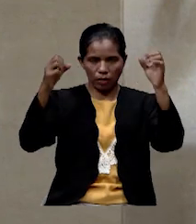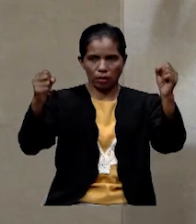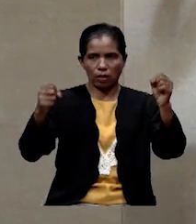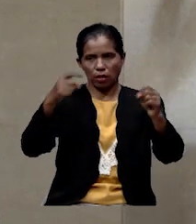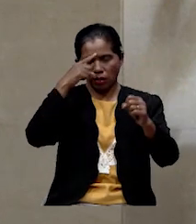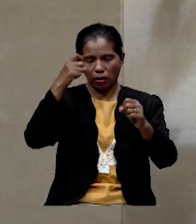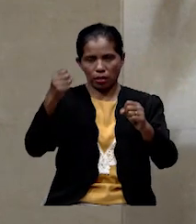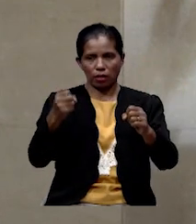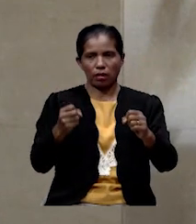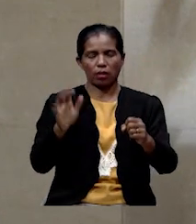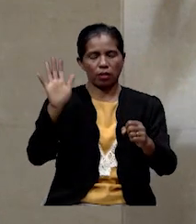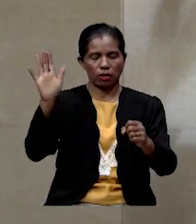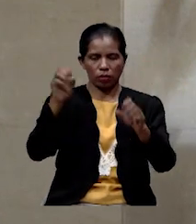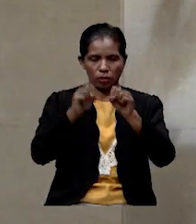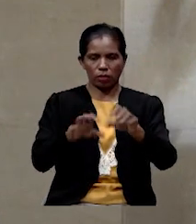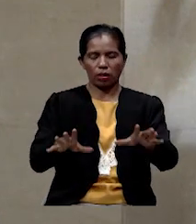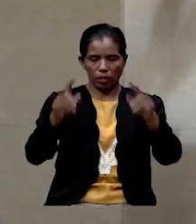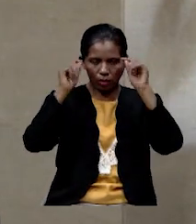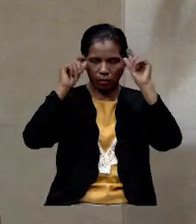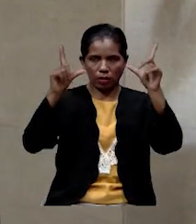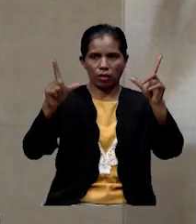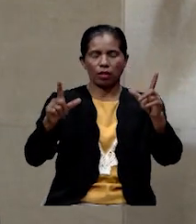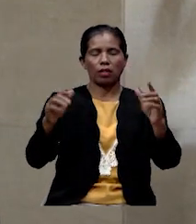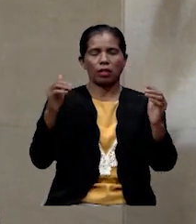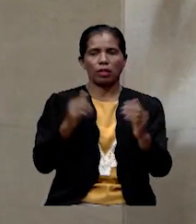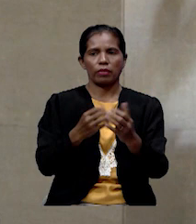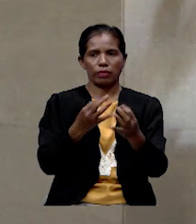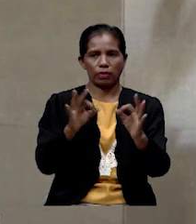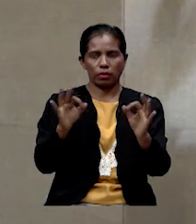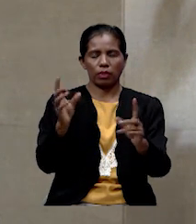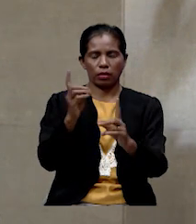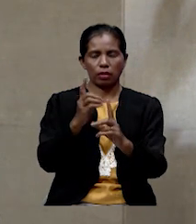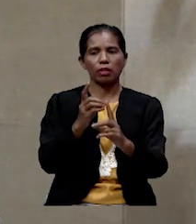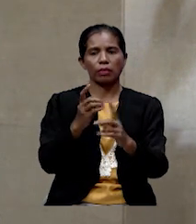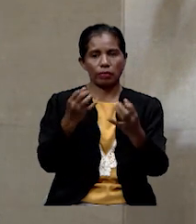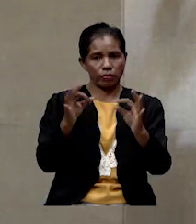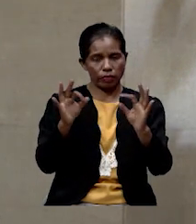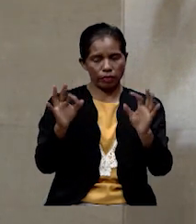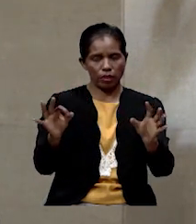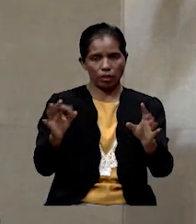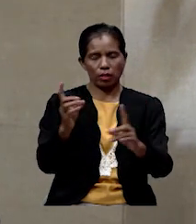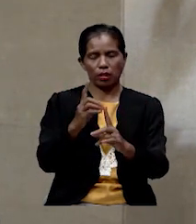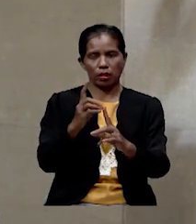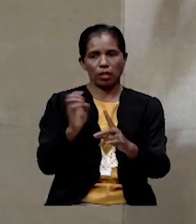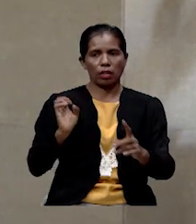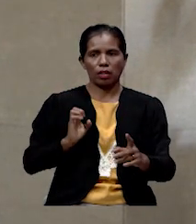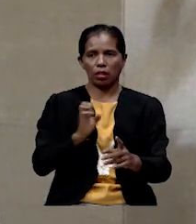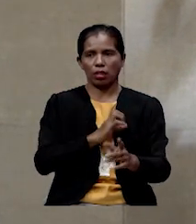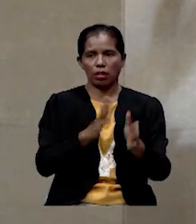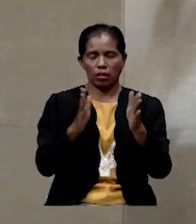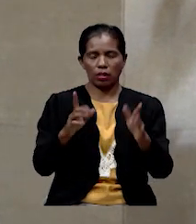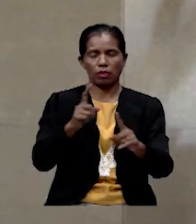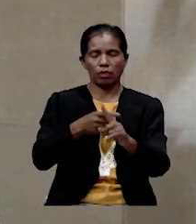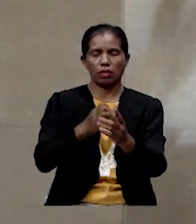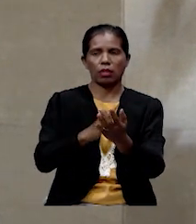tamba nia se husi kela Timor nia ramatan ini be cargo hane hane ambasador iha fulan